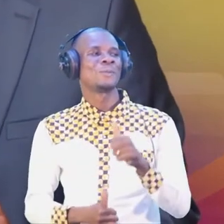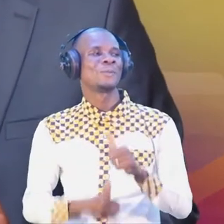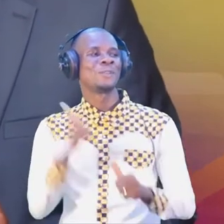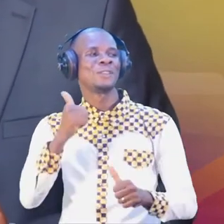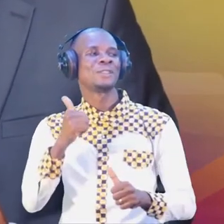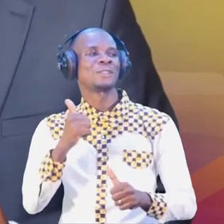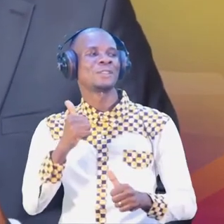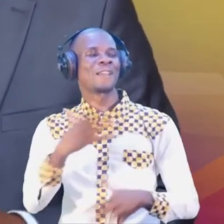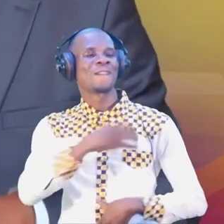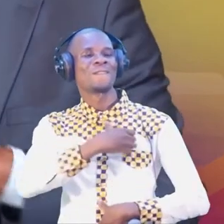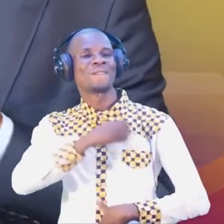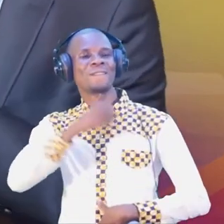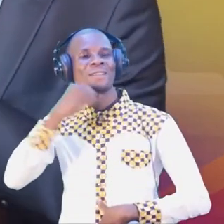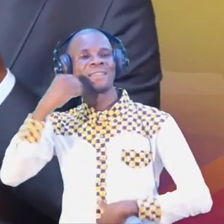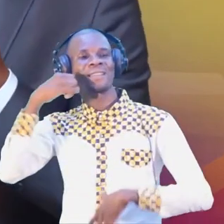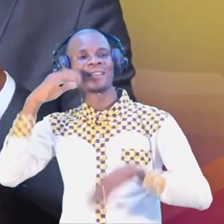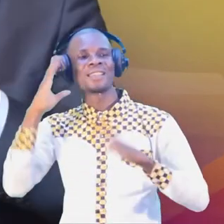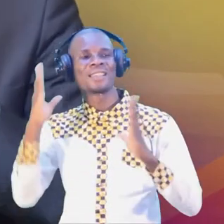Alain Corali.